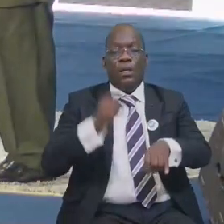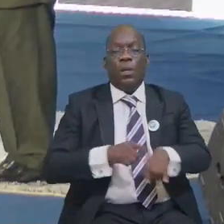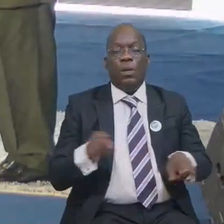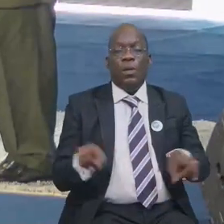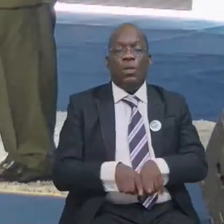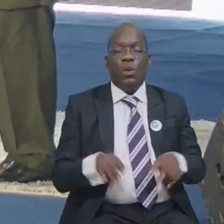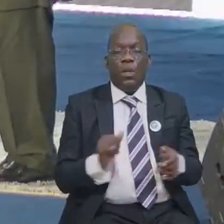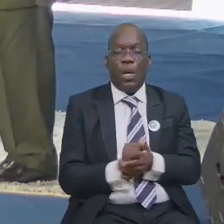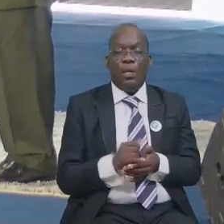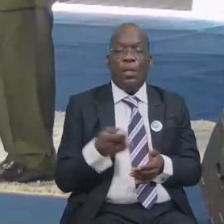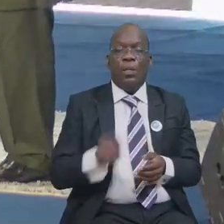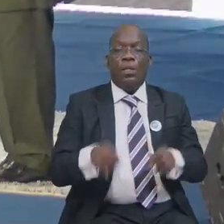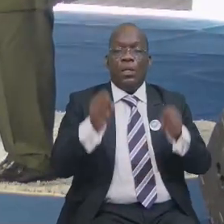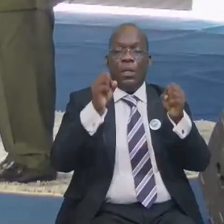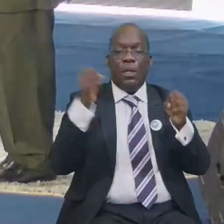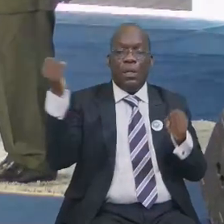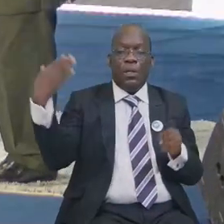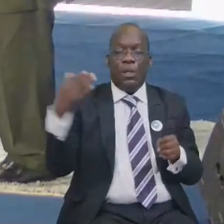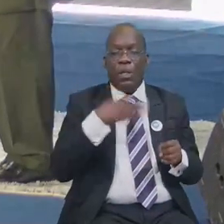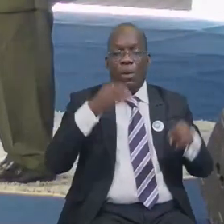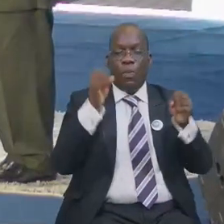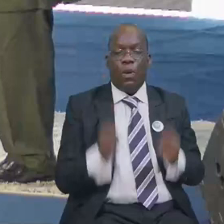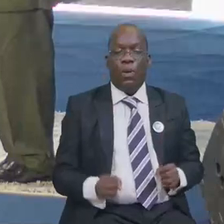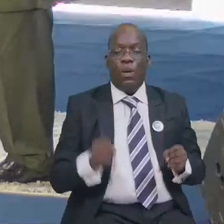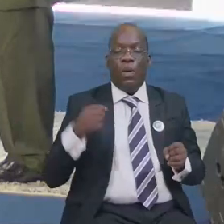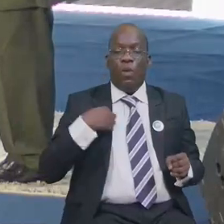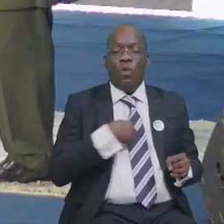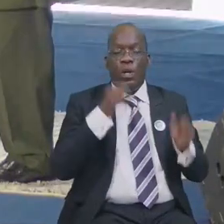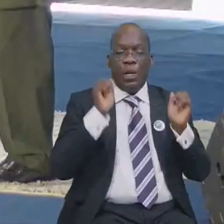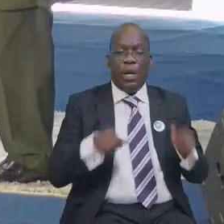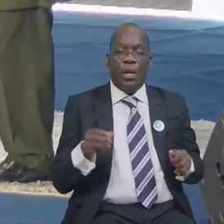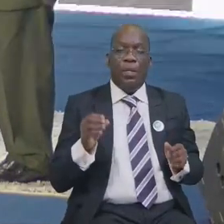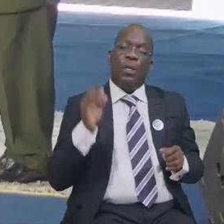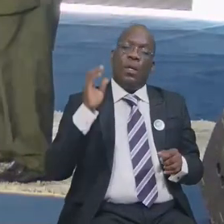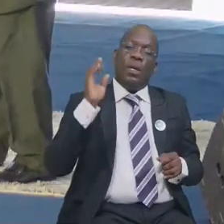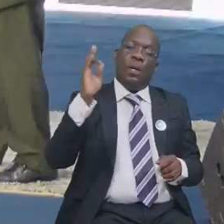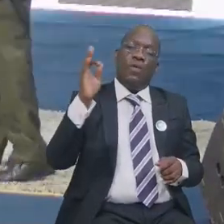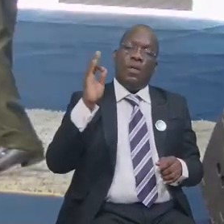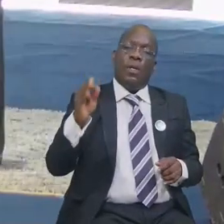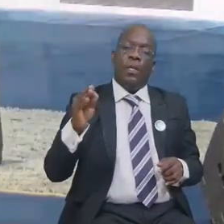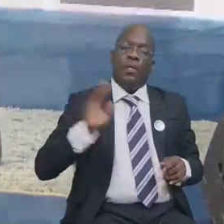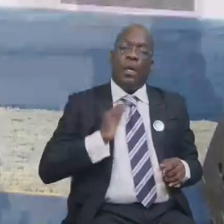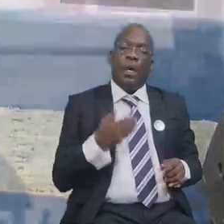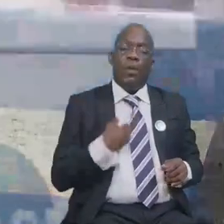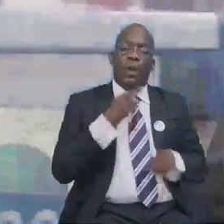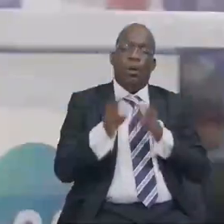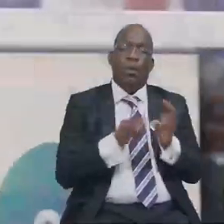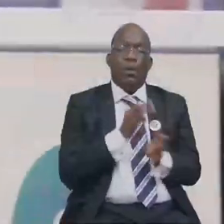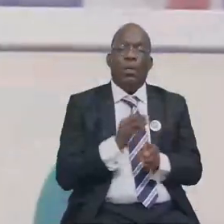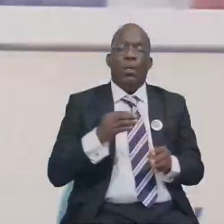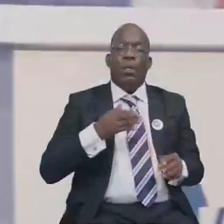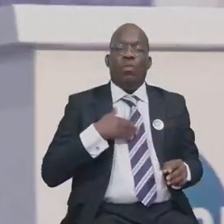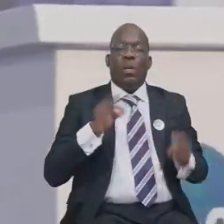dans la fin des temps, pour que cette grâce et avec cette puissance, nous puissions évangéliser notre monde. Le thème que nous